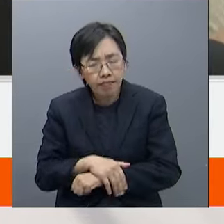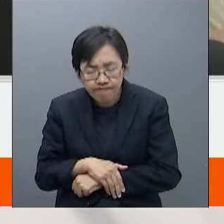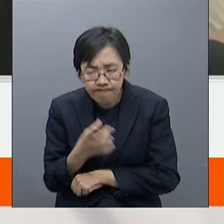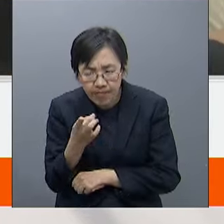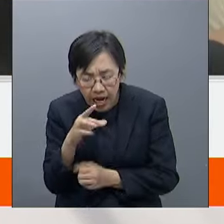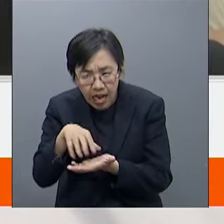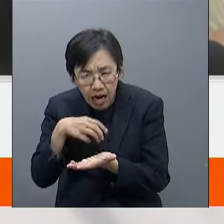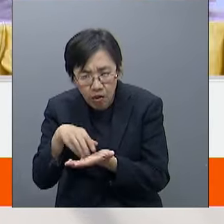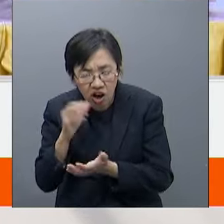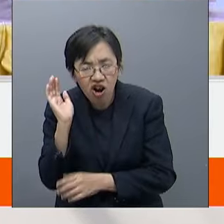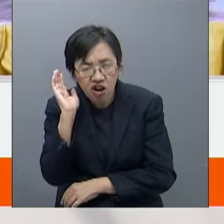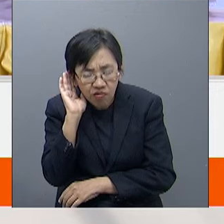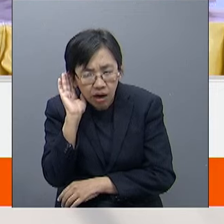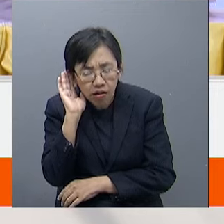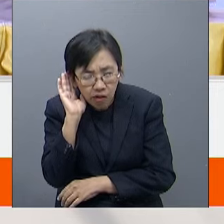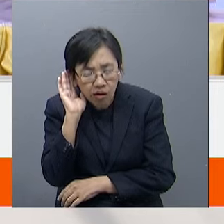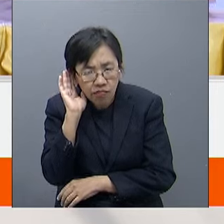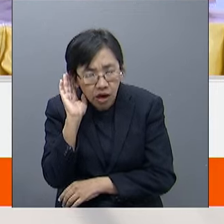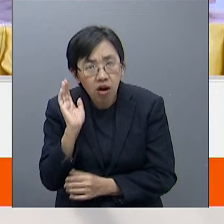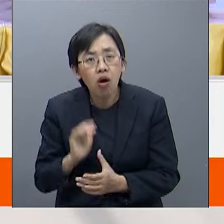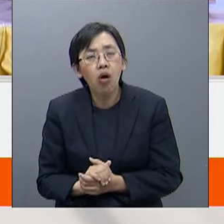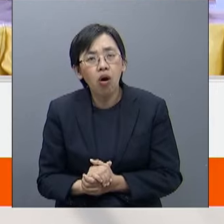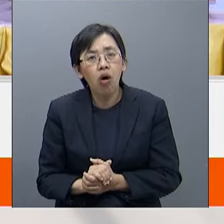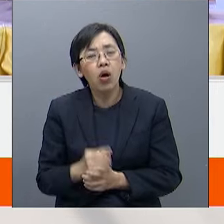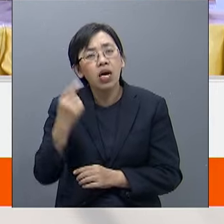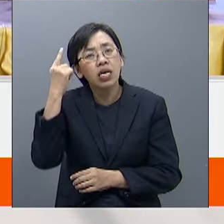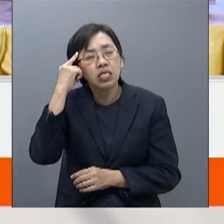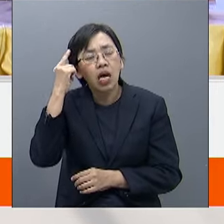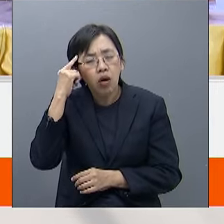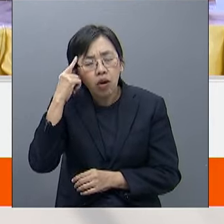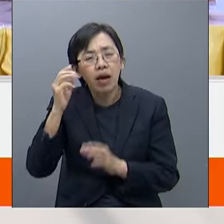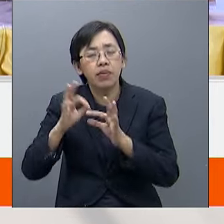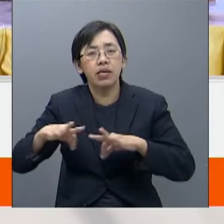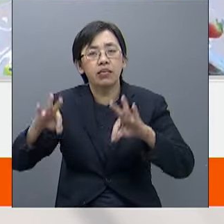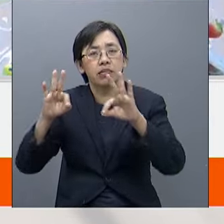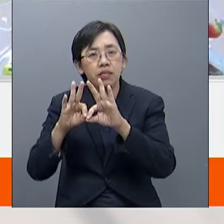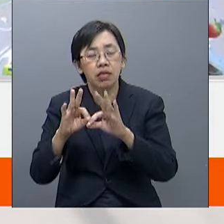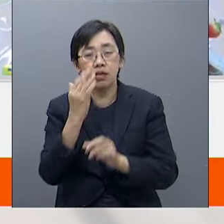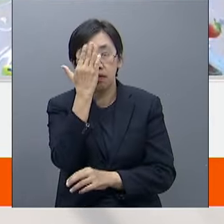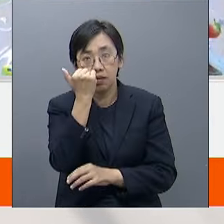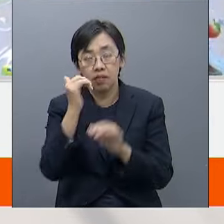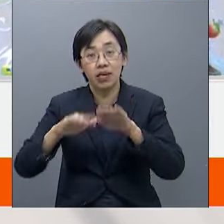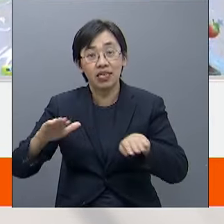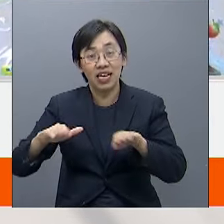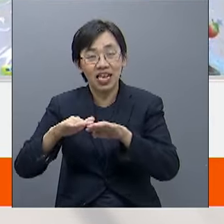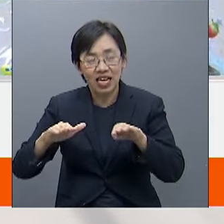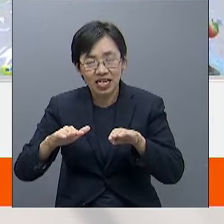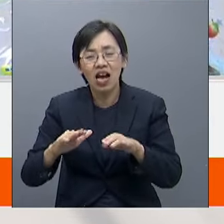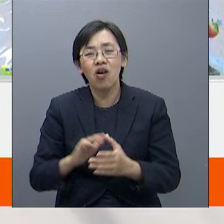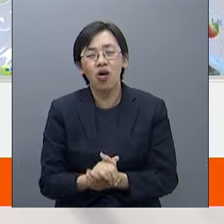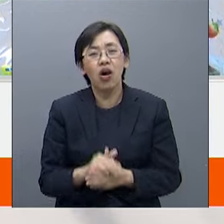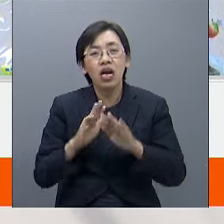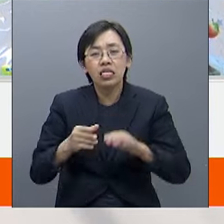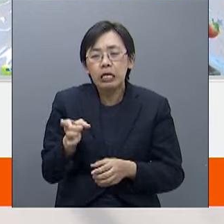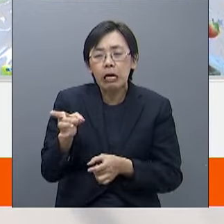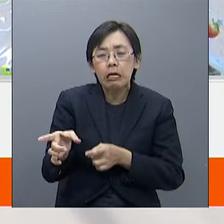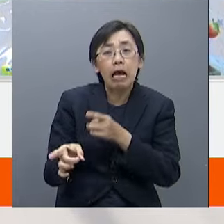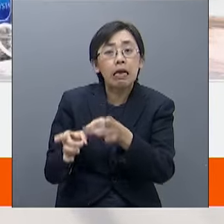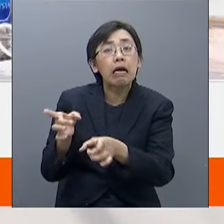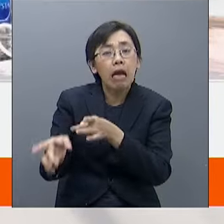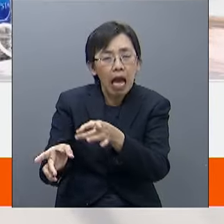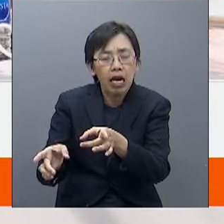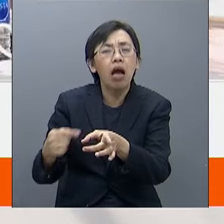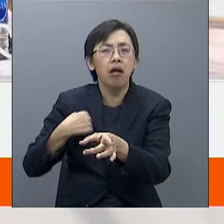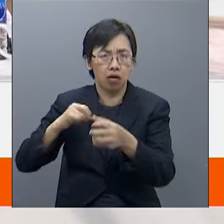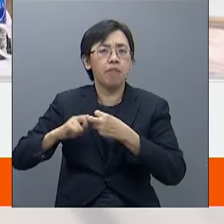รขึ้นและแก้ไขปัญหาที่รากของมันจริงๆเนี่ยมีความสำคัญมากๆเพราะว่าเด็กที่รอแก้ปัญหาคนอื่นจริงก็เป็นเด็กที่มีปัญหานะ คะ